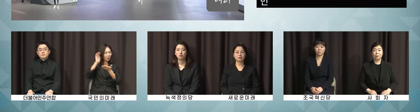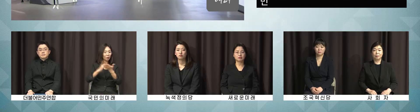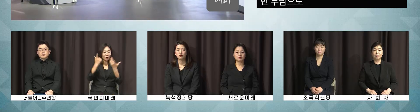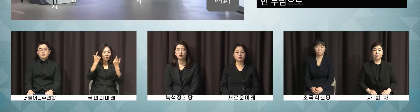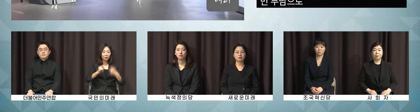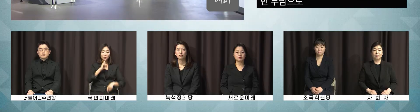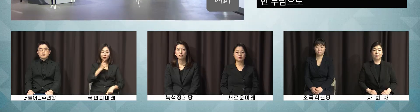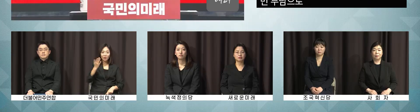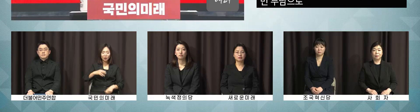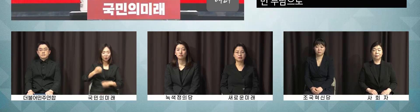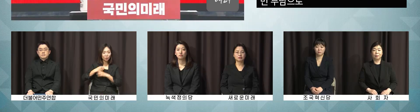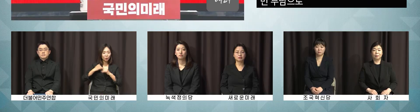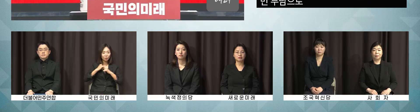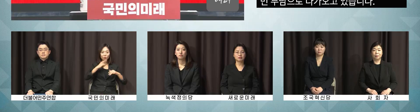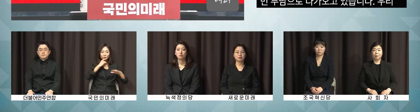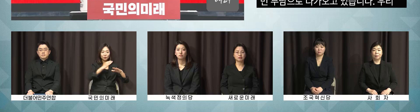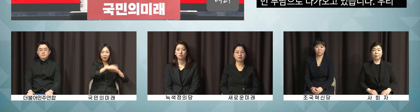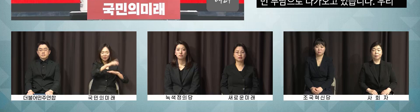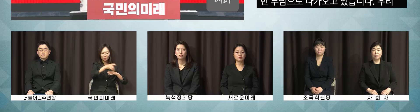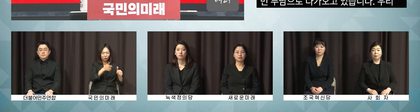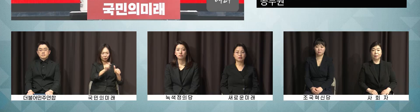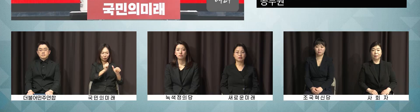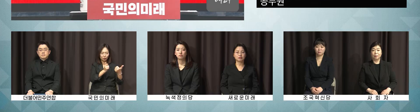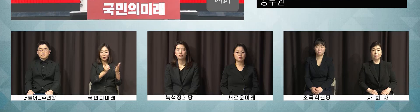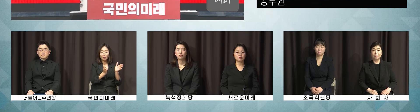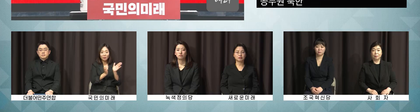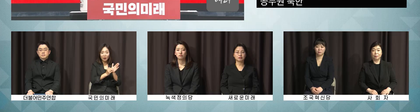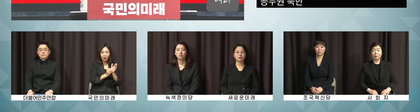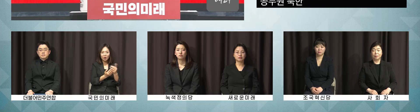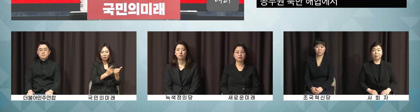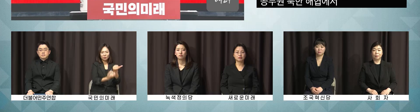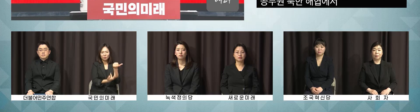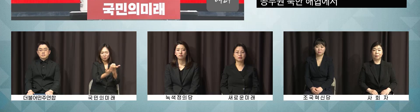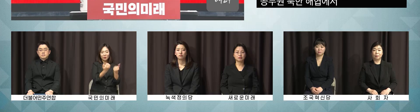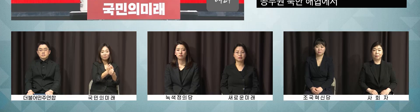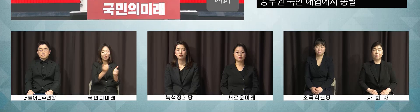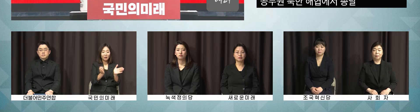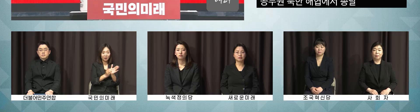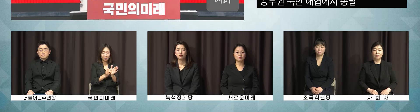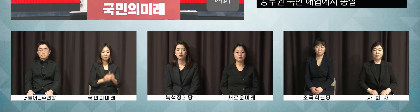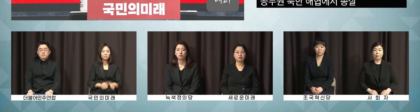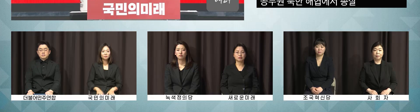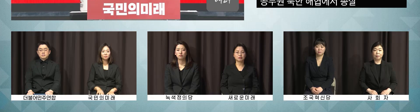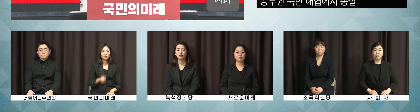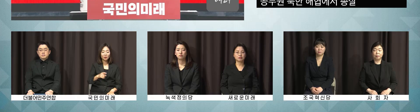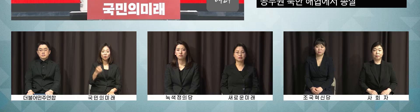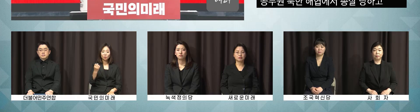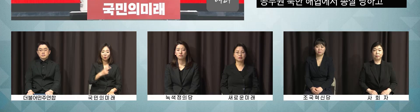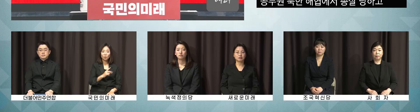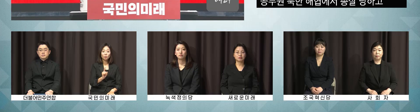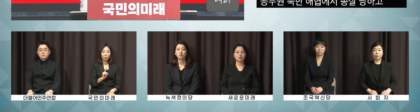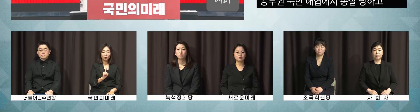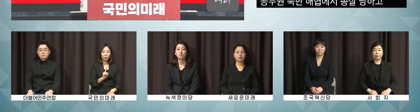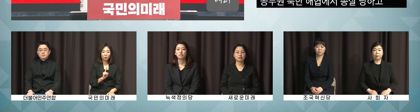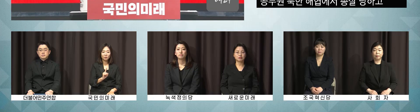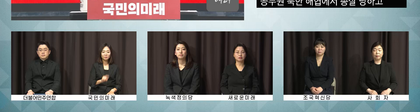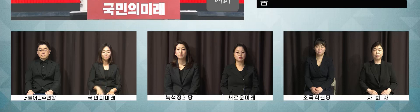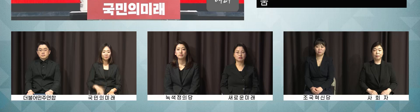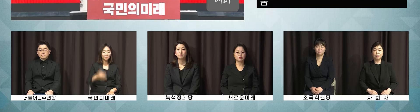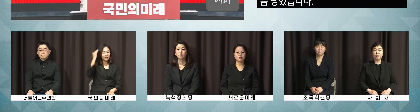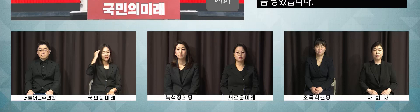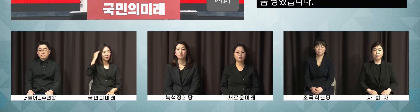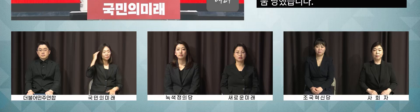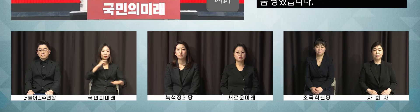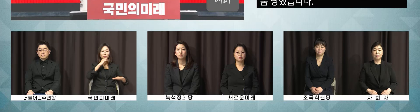얘기했지만 우리 공무원 북한 해역에서 총살당하고 불태워 죽임을 당했습니다. 그것뿐입니까?